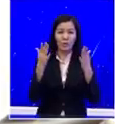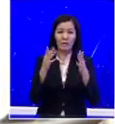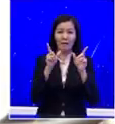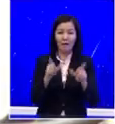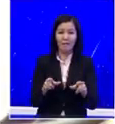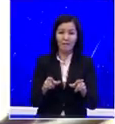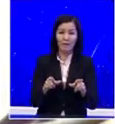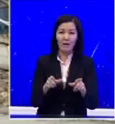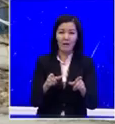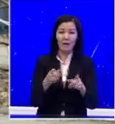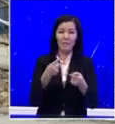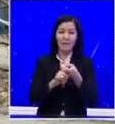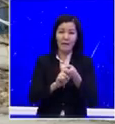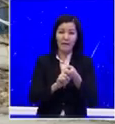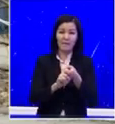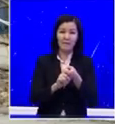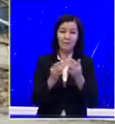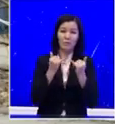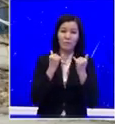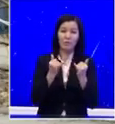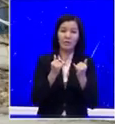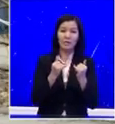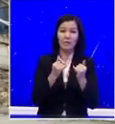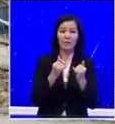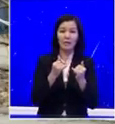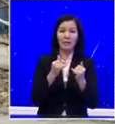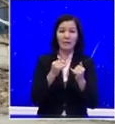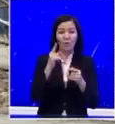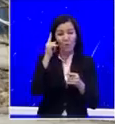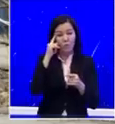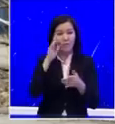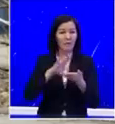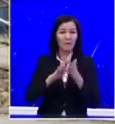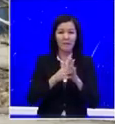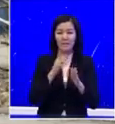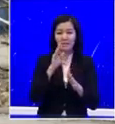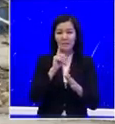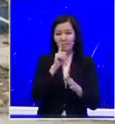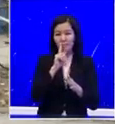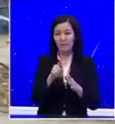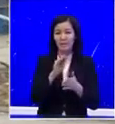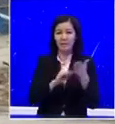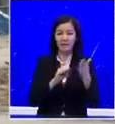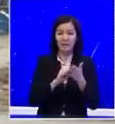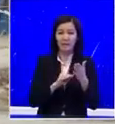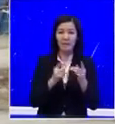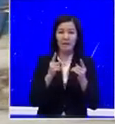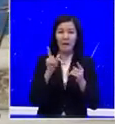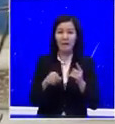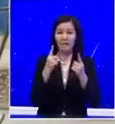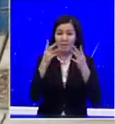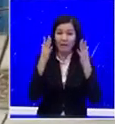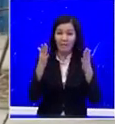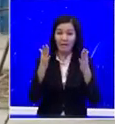адамға қарым-қатынасы туралы пікірмен келіспейтіндігінде айтады. Себебі адамды Алла жаратты,